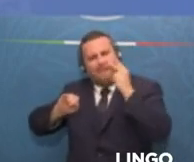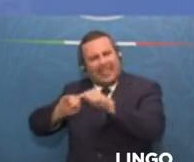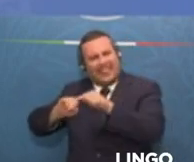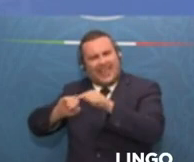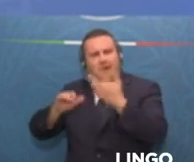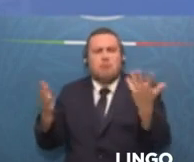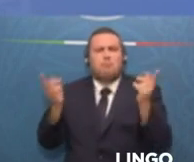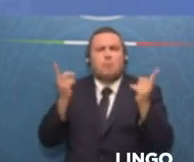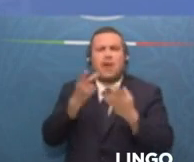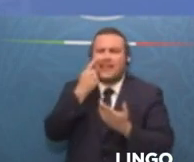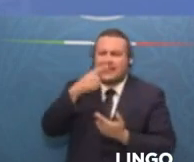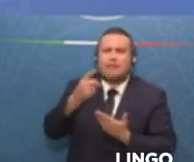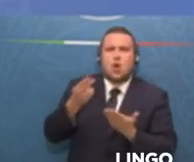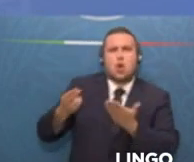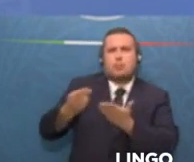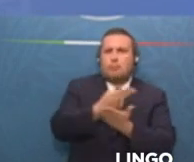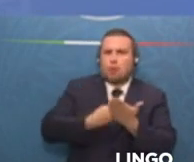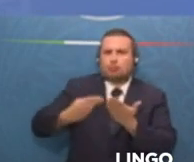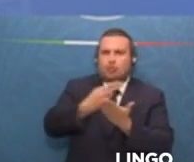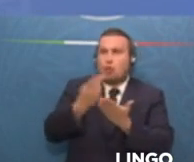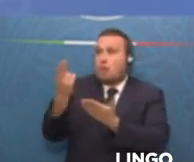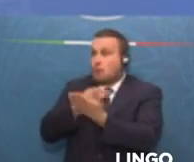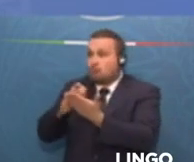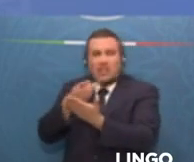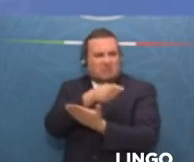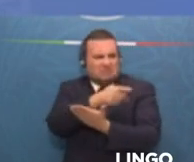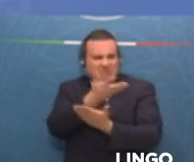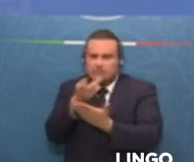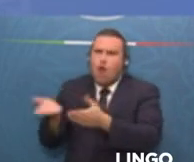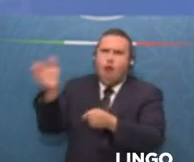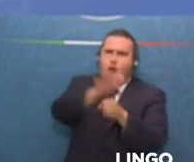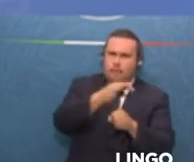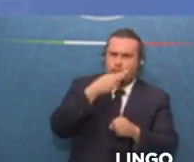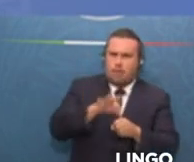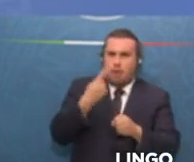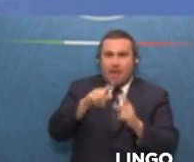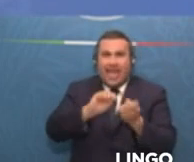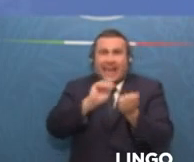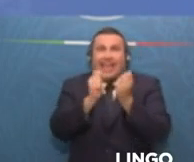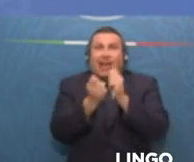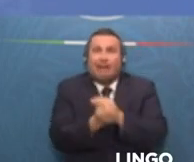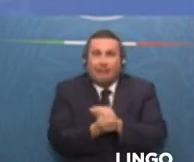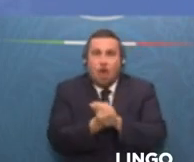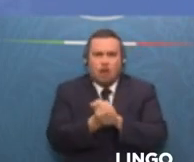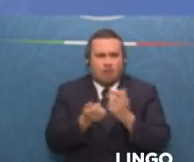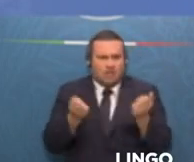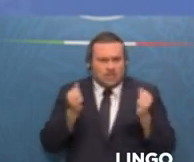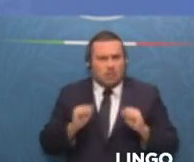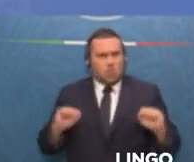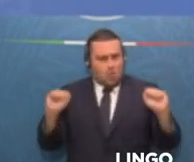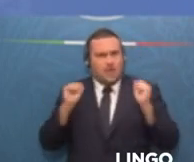progetti che possono essere sostituiti con altri progetti, io penso che una revisione del genere non dovrebbe incontrare grossi ostacoli. Ecco,